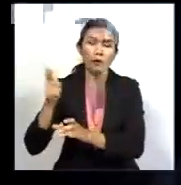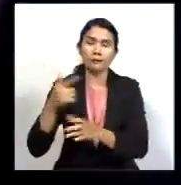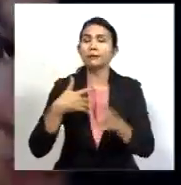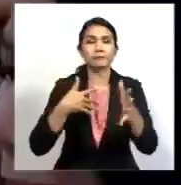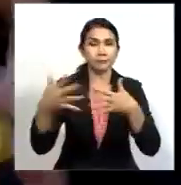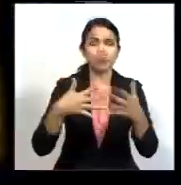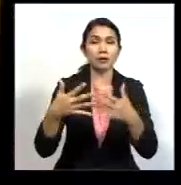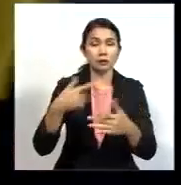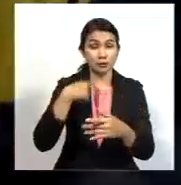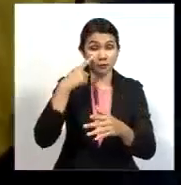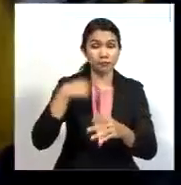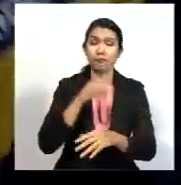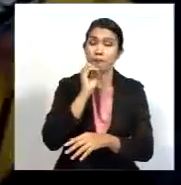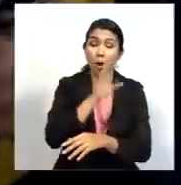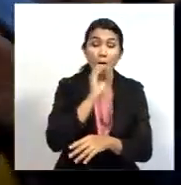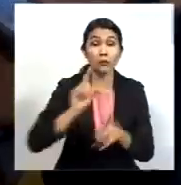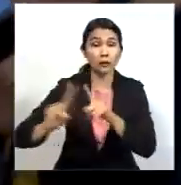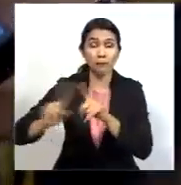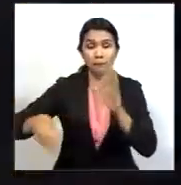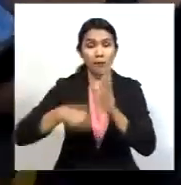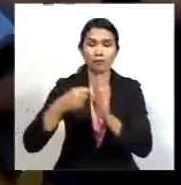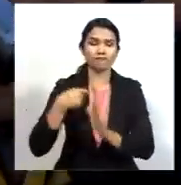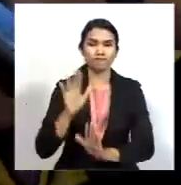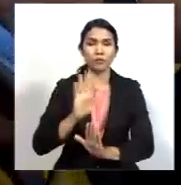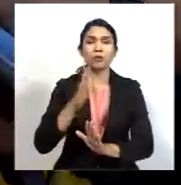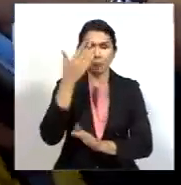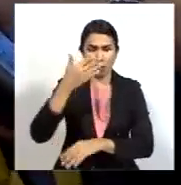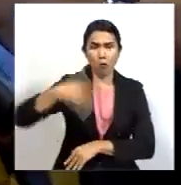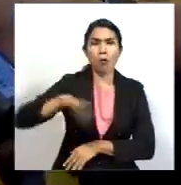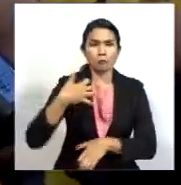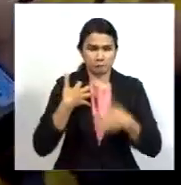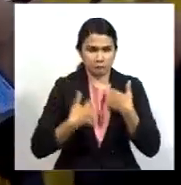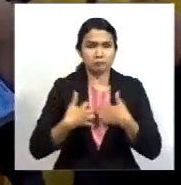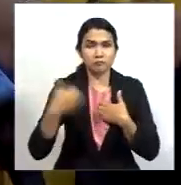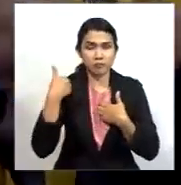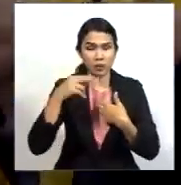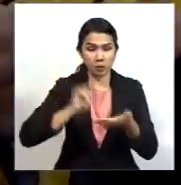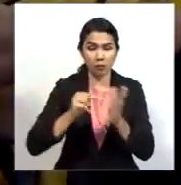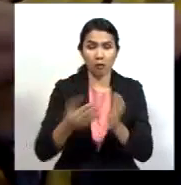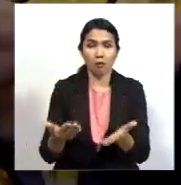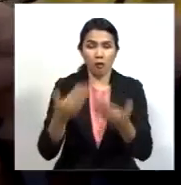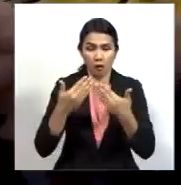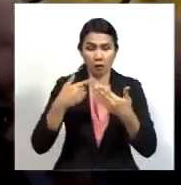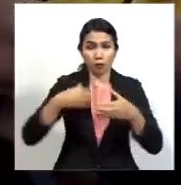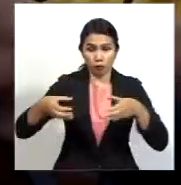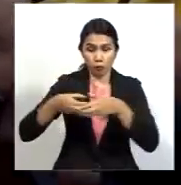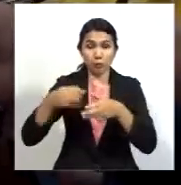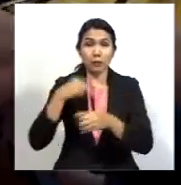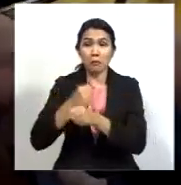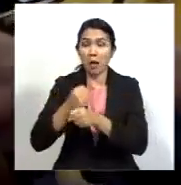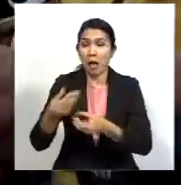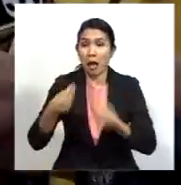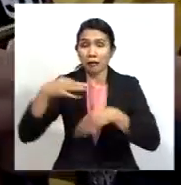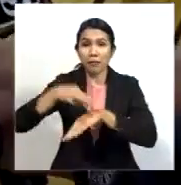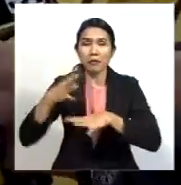ที่สมาชิกคนสำคัญลาออกหลายคนเพราะว่าอึดอัดเนื่องจากไม่ได้รับมอบหมายให้ทำหน้าที่ภายในพรรคไปฟังเสียง